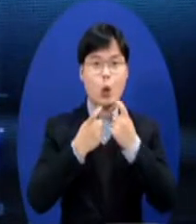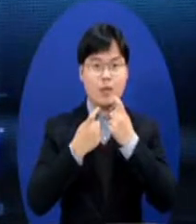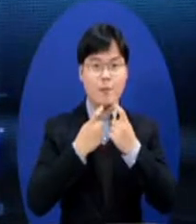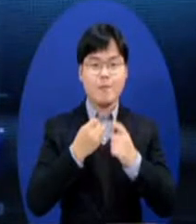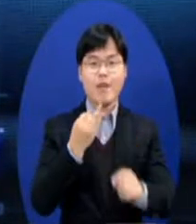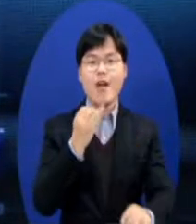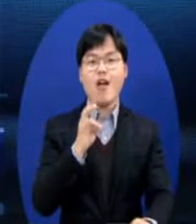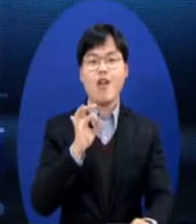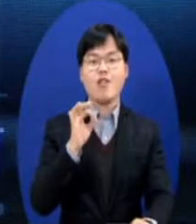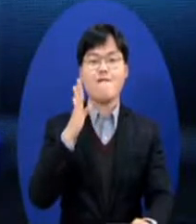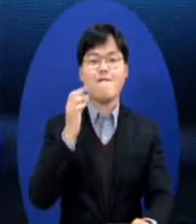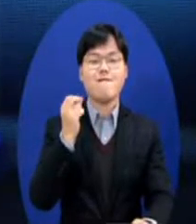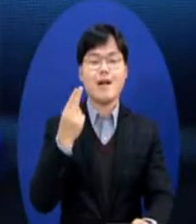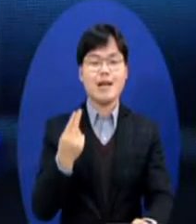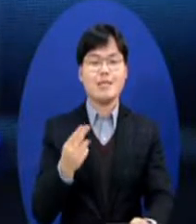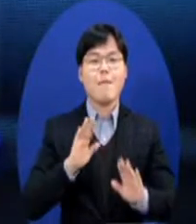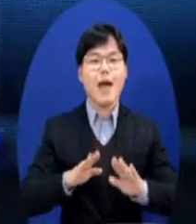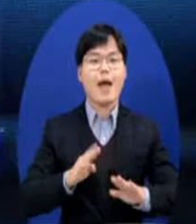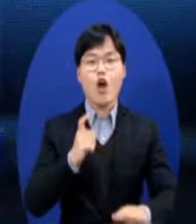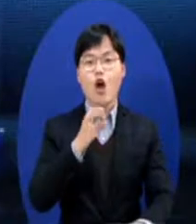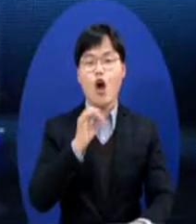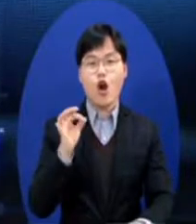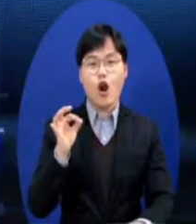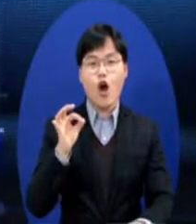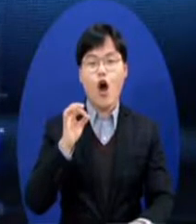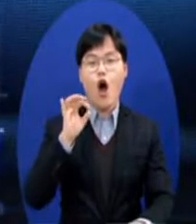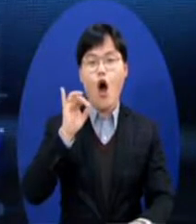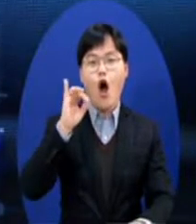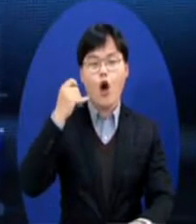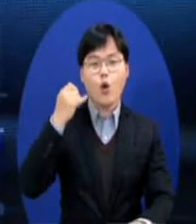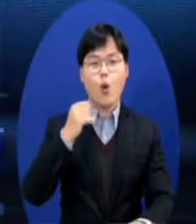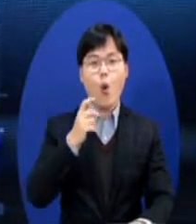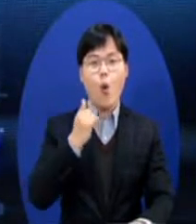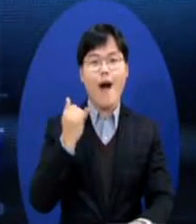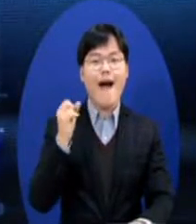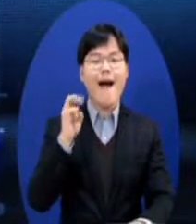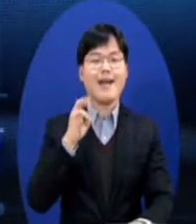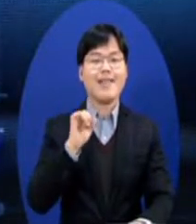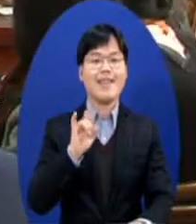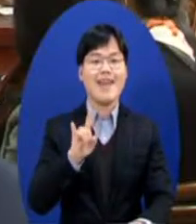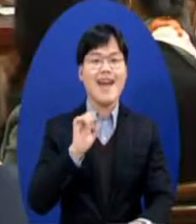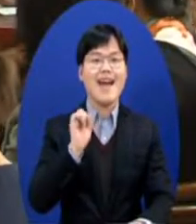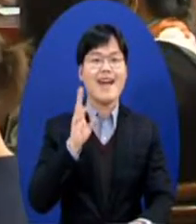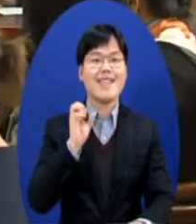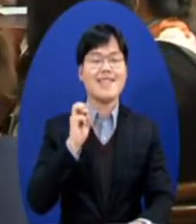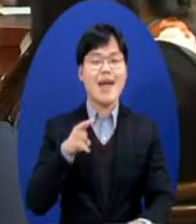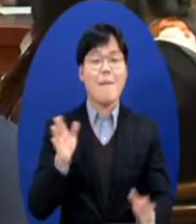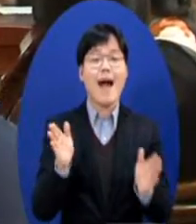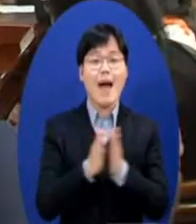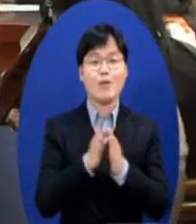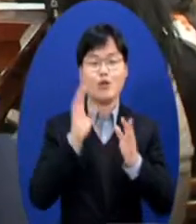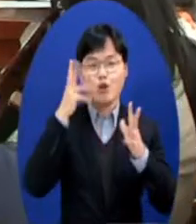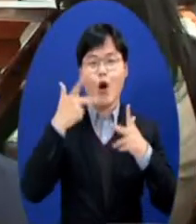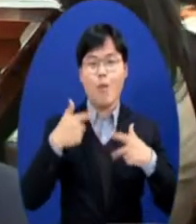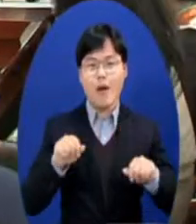Улсын хурлын инновац цахим бодлогын байнгын хороо болон Монголын оюун ухааны академи хамтран зохион байгууллаа.